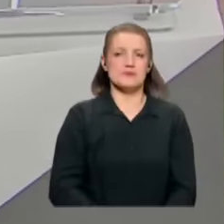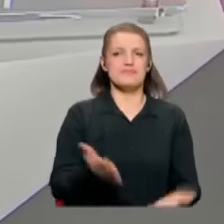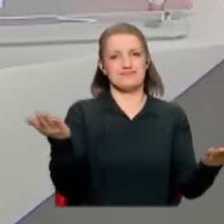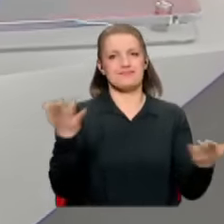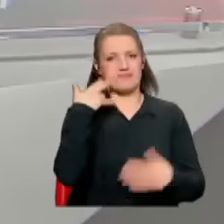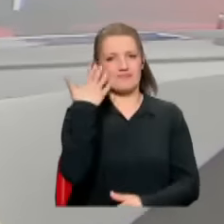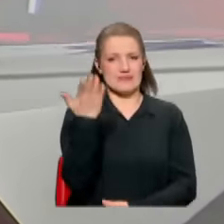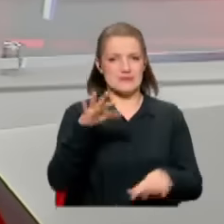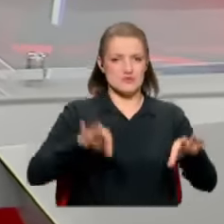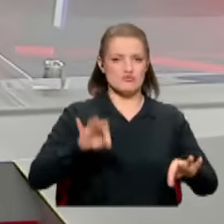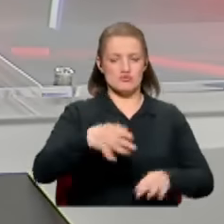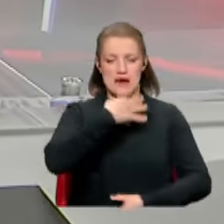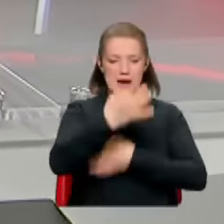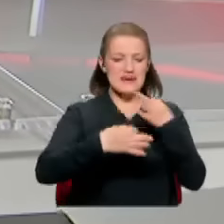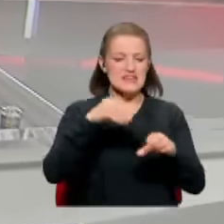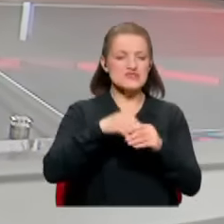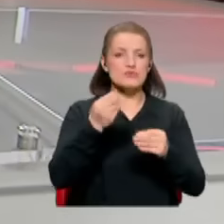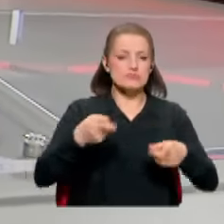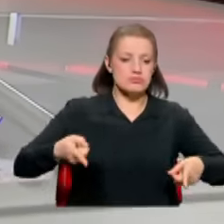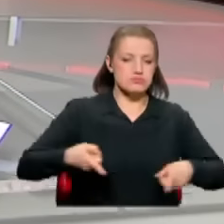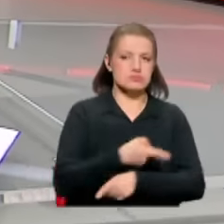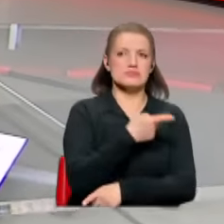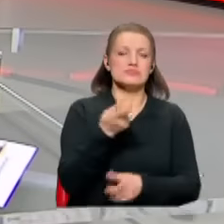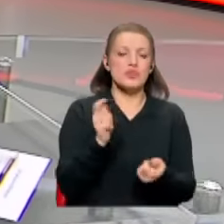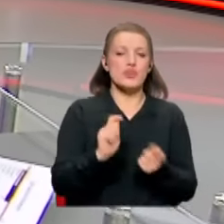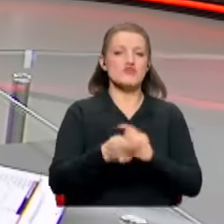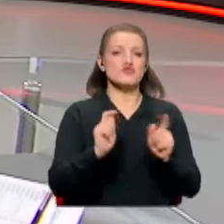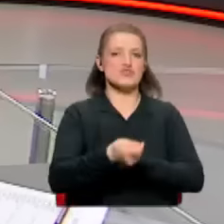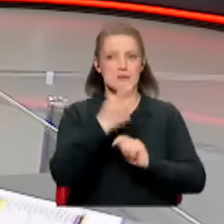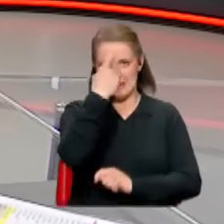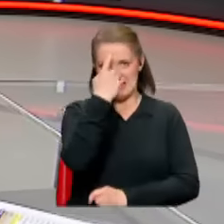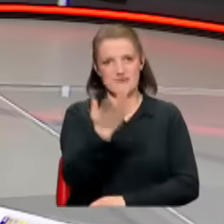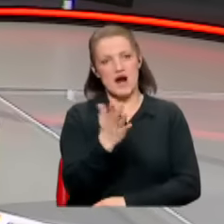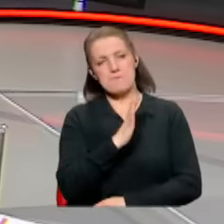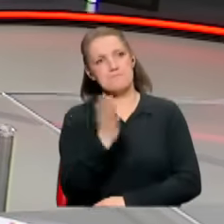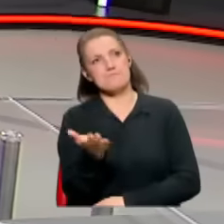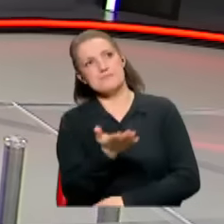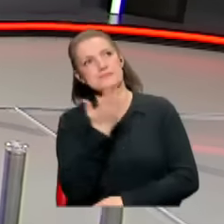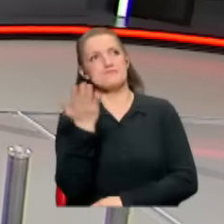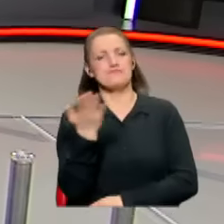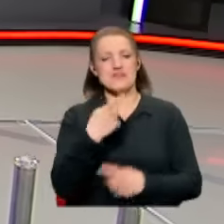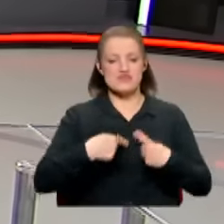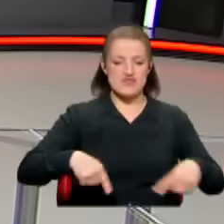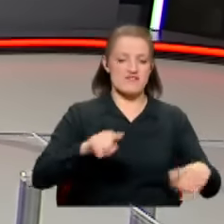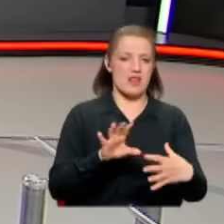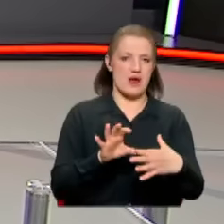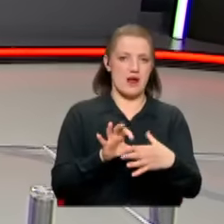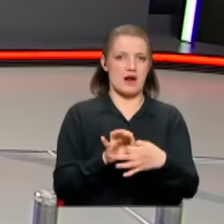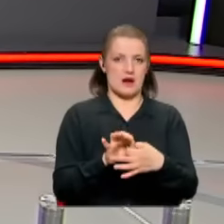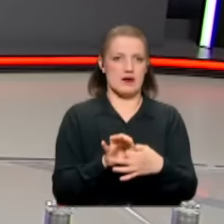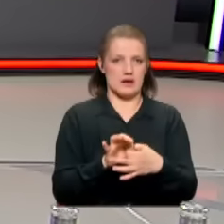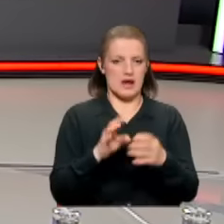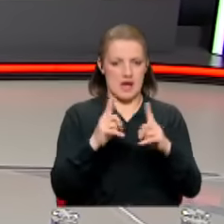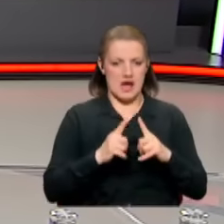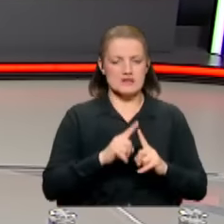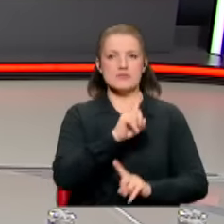Evet efendim, şimdi bu haberin içinde pek çok şey var. Pek çok değişik bilgi var. Mesela işte çevreyle ilgili